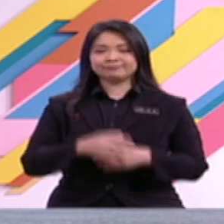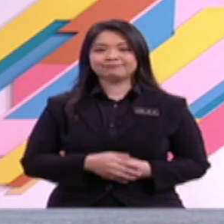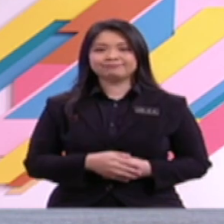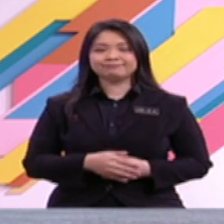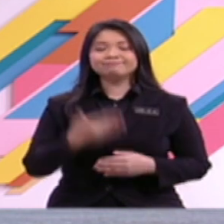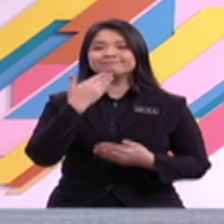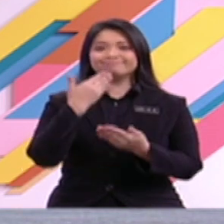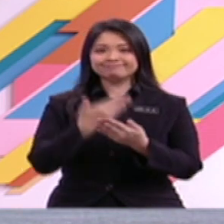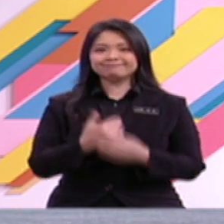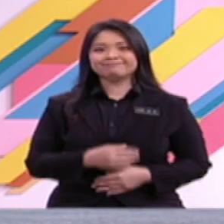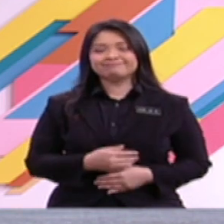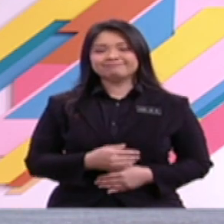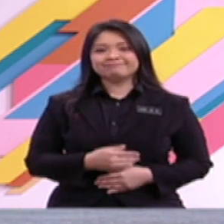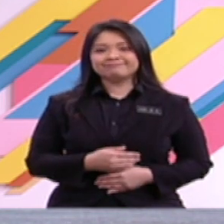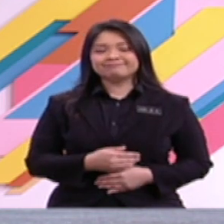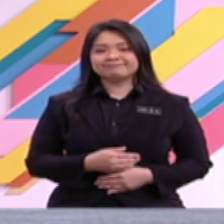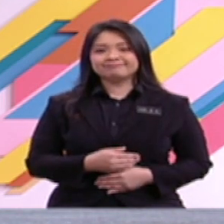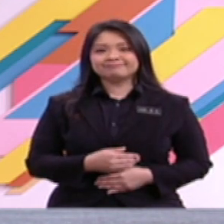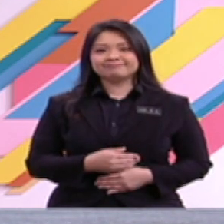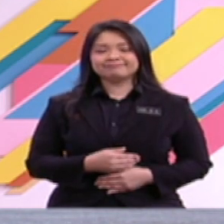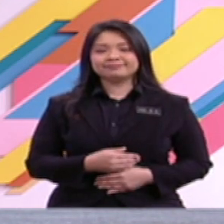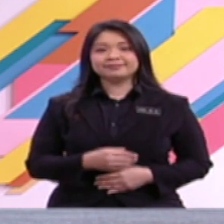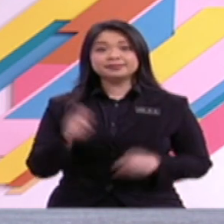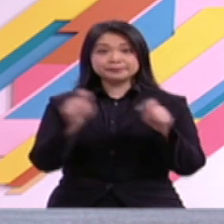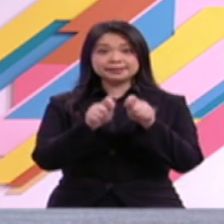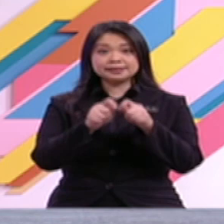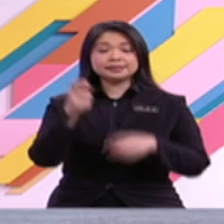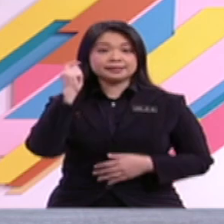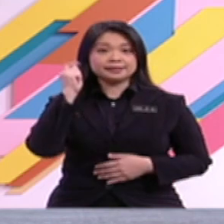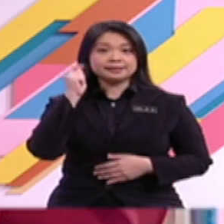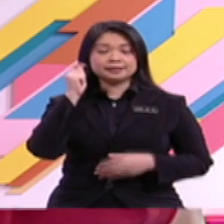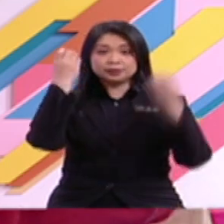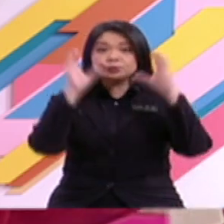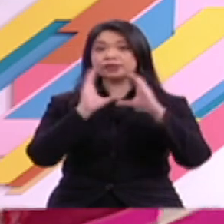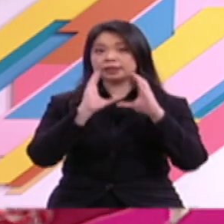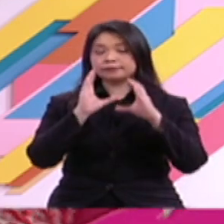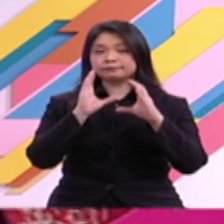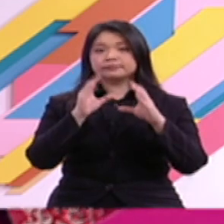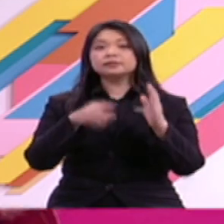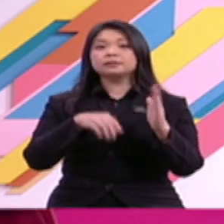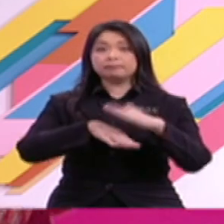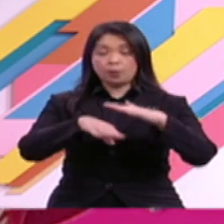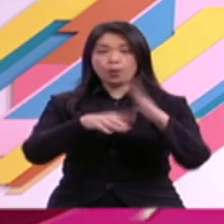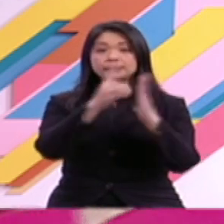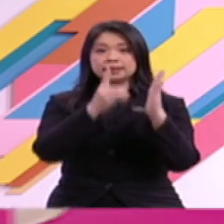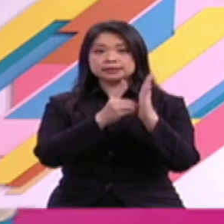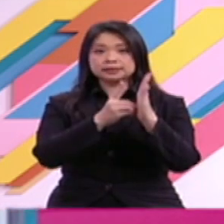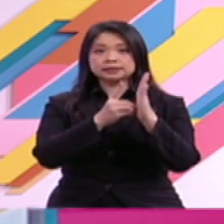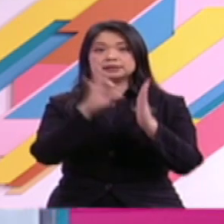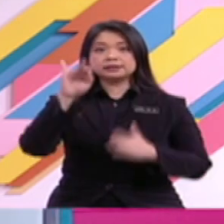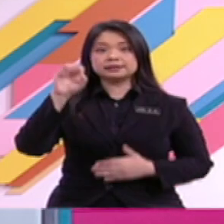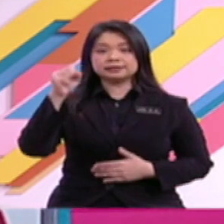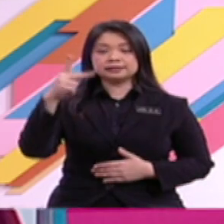makasih sama-sama Oke kita seperti yang kita tadi dibawa dasar fiskal kita akan mengubah kadar